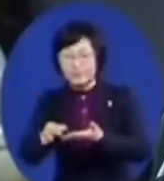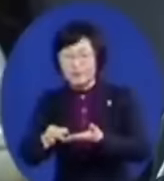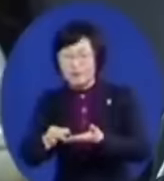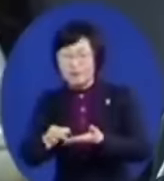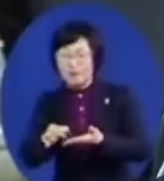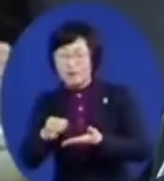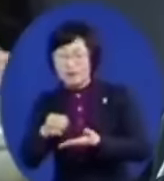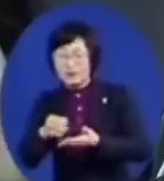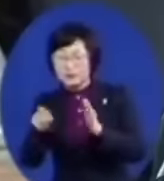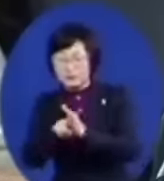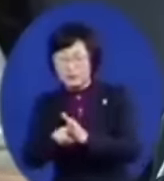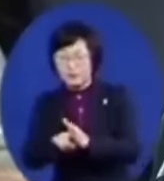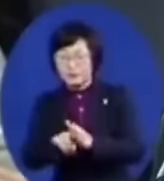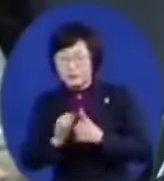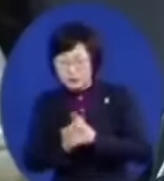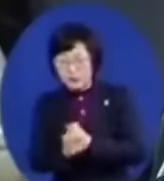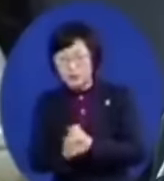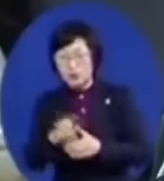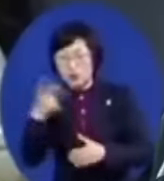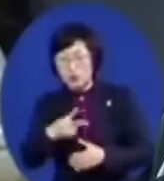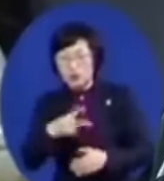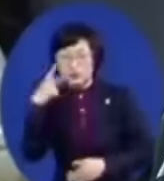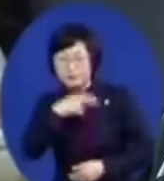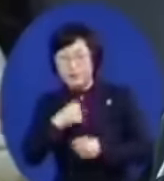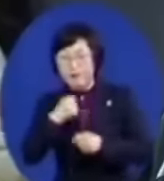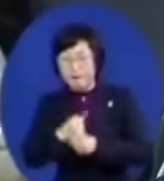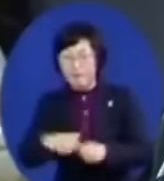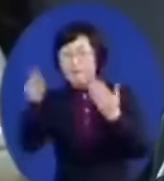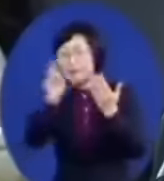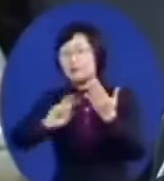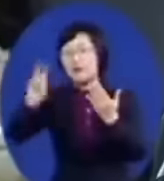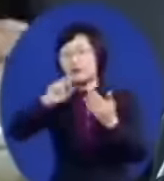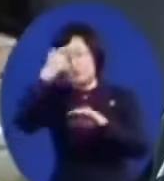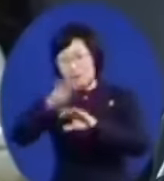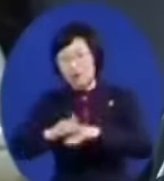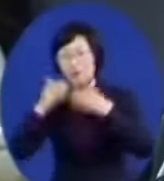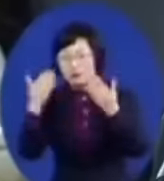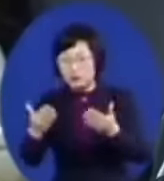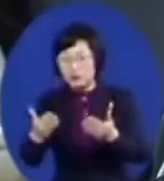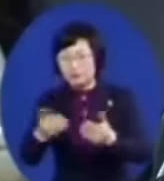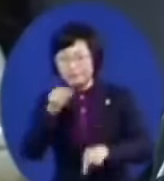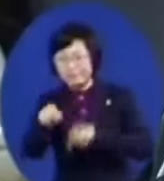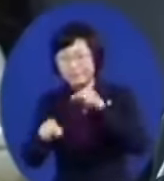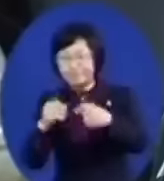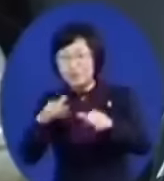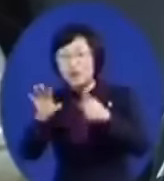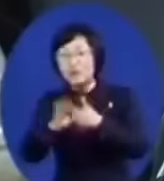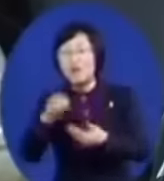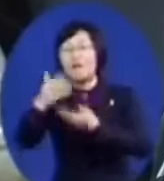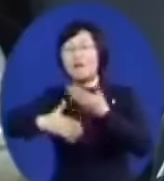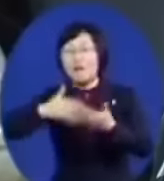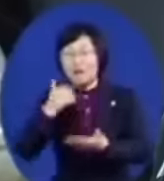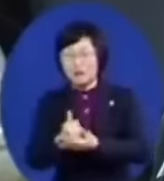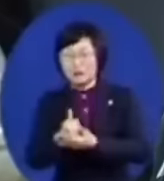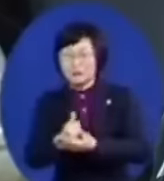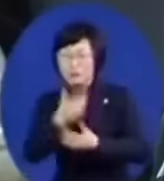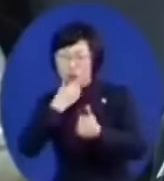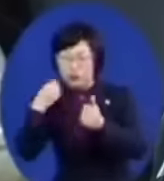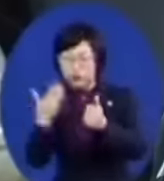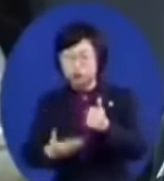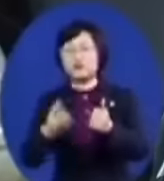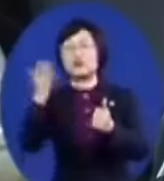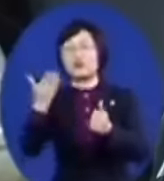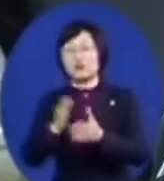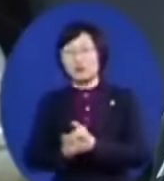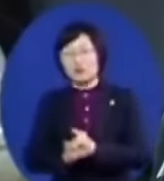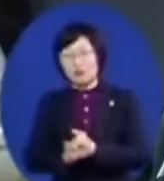하고 금식기도도 하고 예배하고 찬송하고 긍정적으로 믿고 나가면 하나님은 내 믿은 대로 될지어다. 그대로